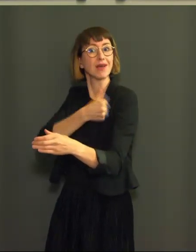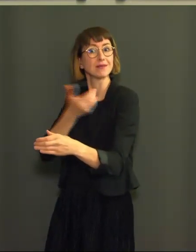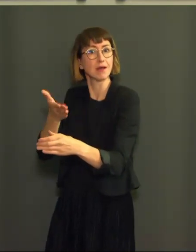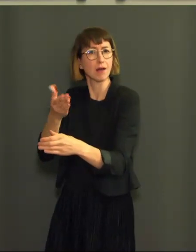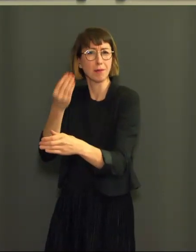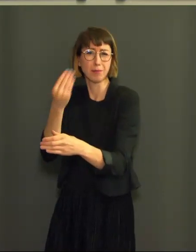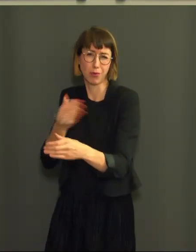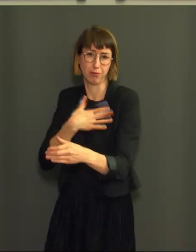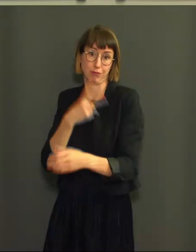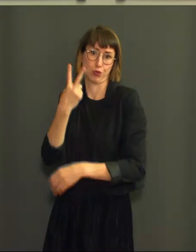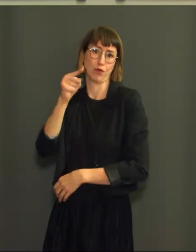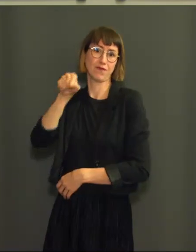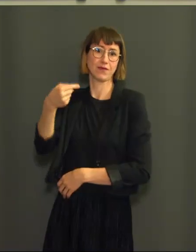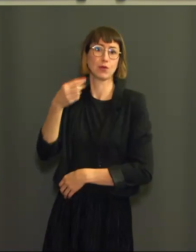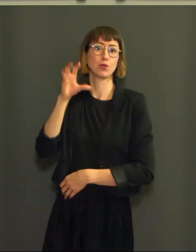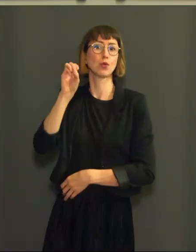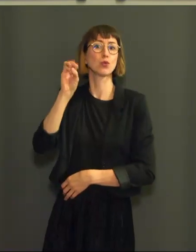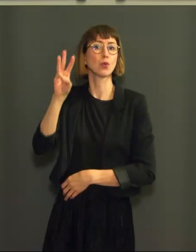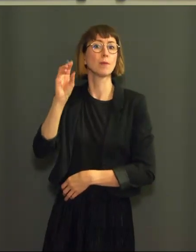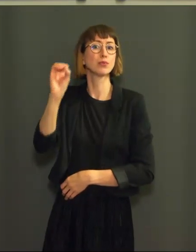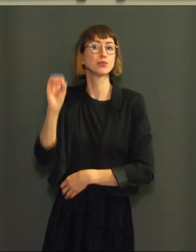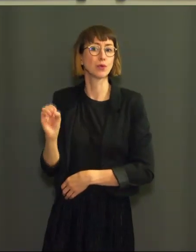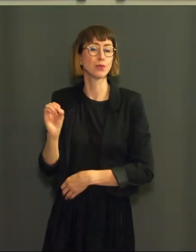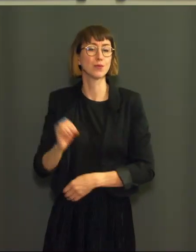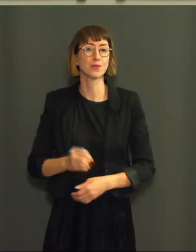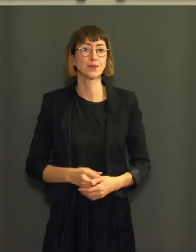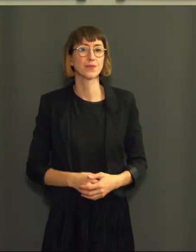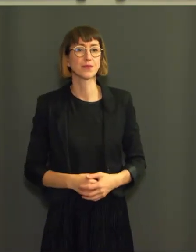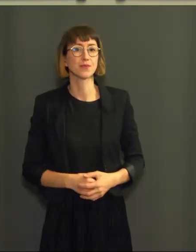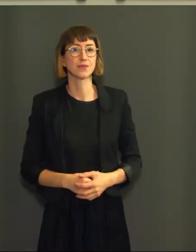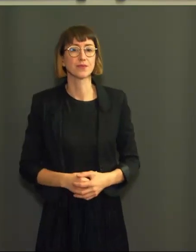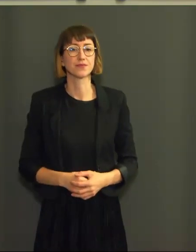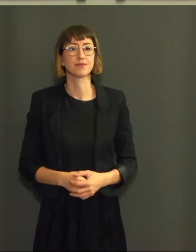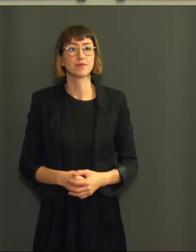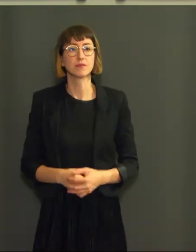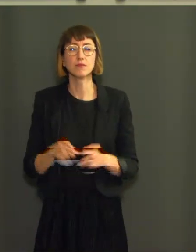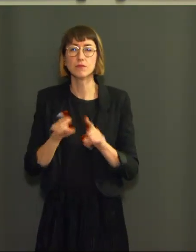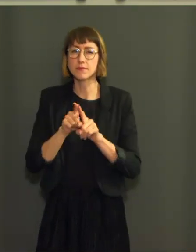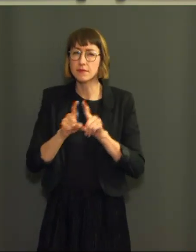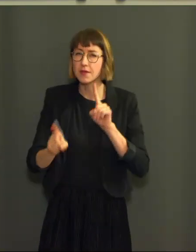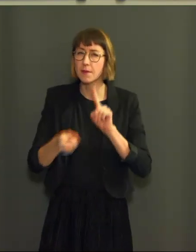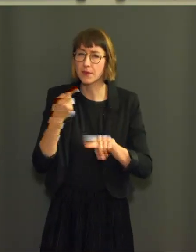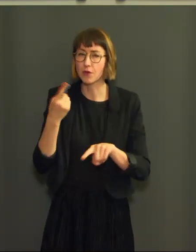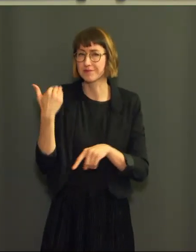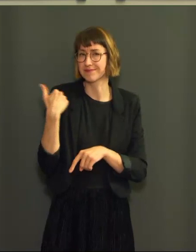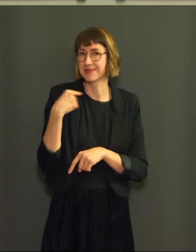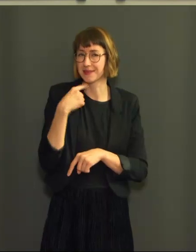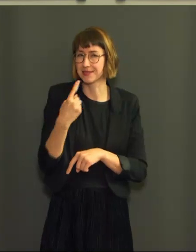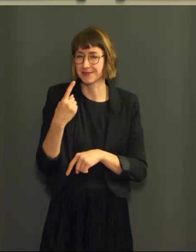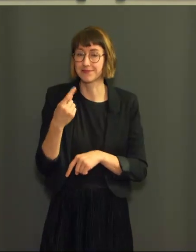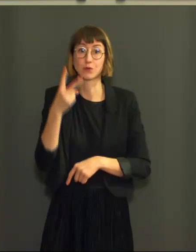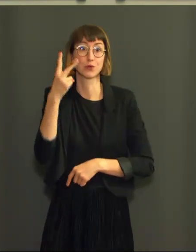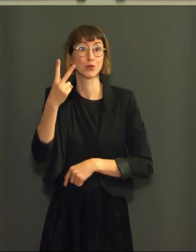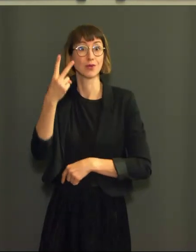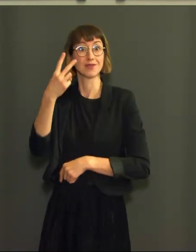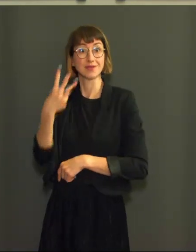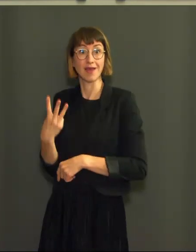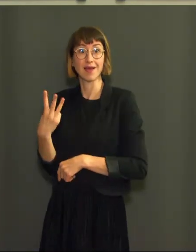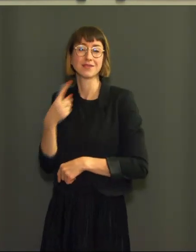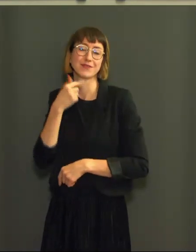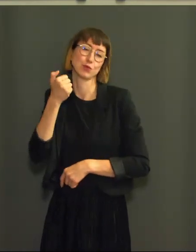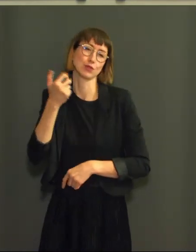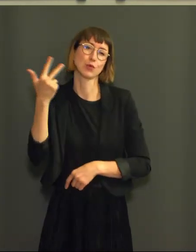2,33%. Et plus important encore, on l'a dit en entrée de jeu, 2 tiers d'entre elles, 68% pour être précis,